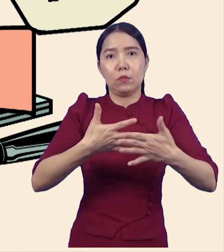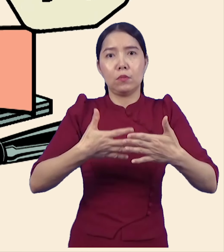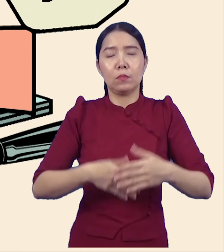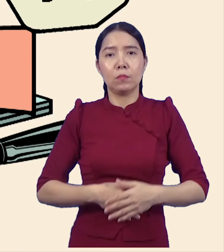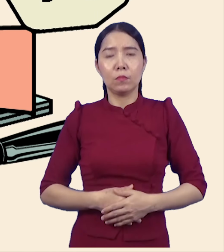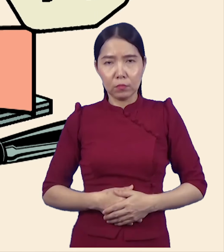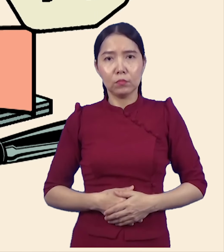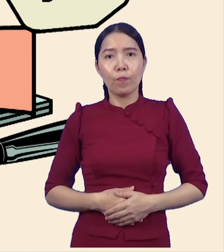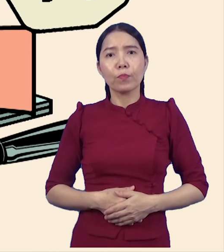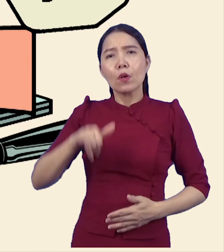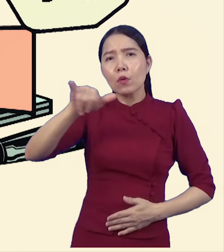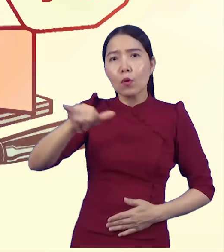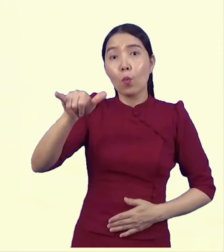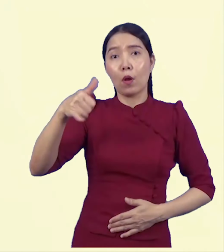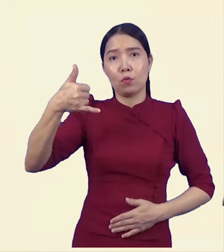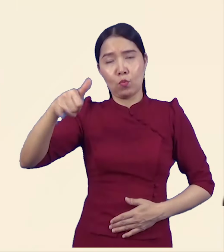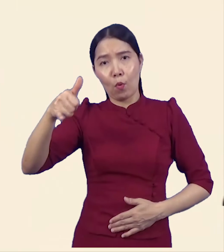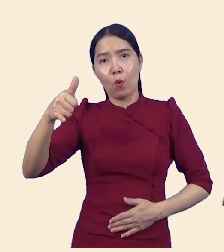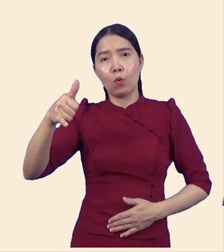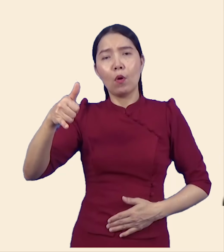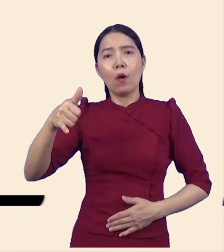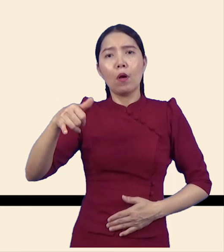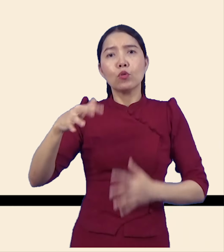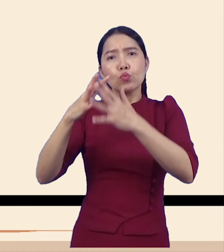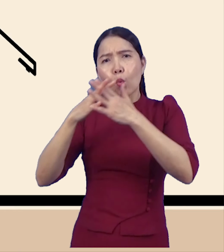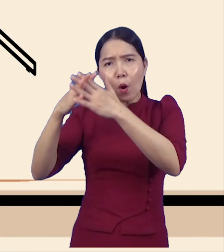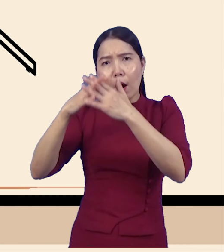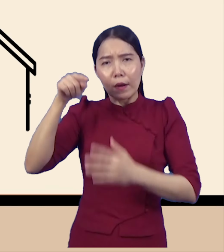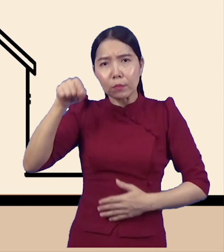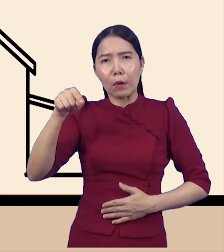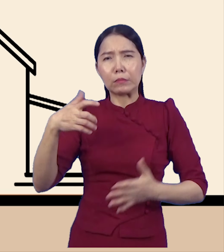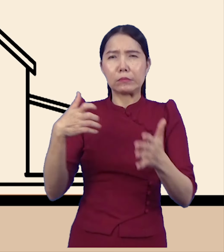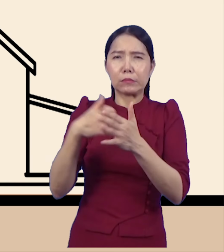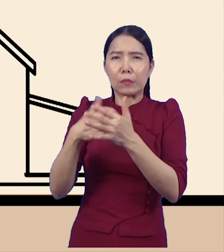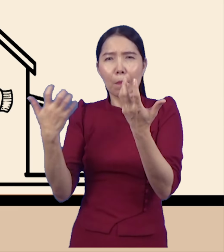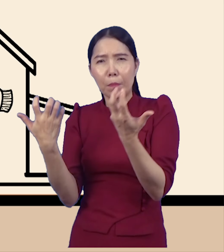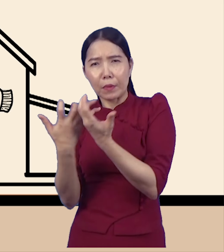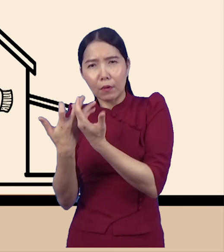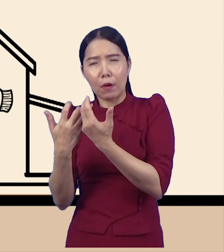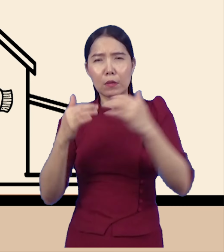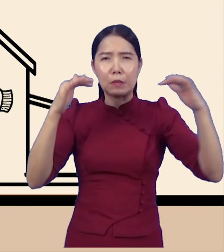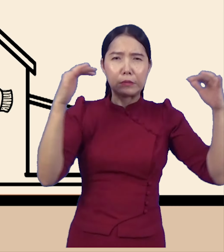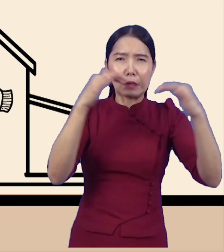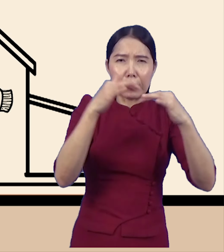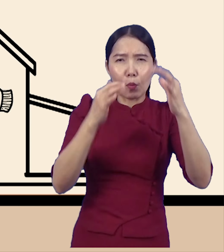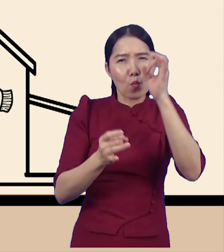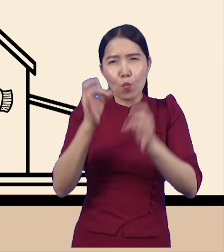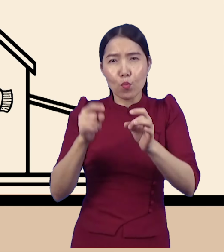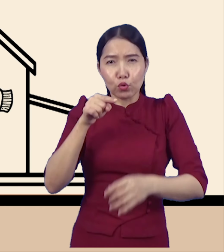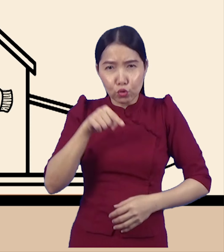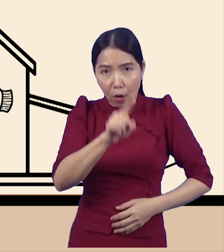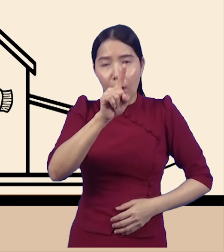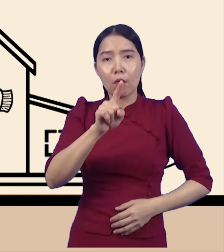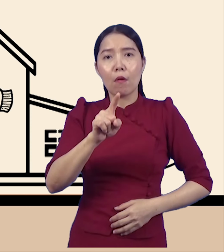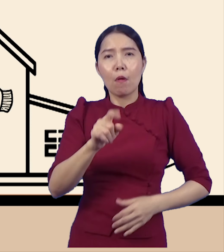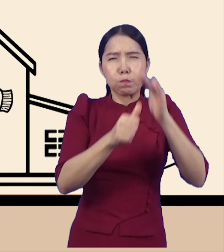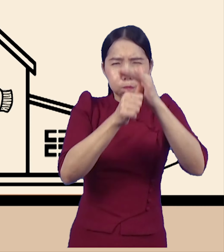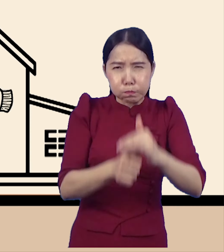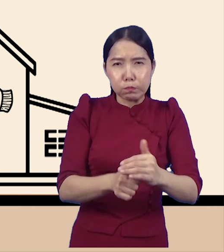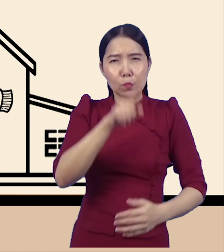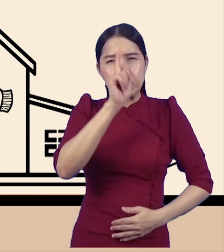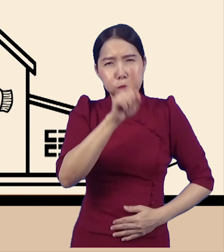ရှောင်ရှားရပါမယ်။ ဂျူနိုဟမ်ဟန်လီမီတေးရှင်းအခြေခံသဘောတရားအတိုင်းလိုက်နာဖော်ပြပေးရမှာဖြစ်ပြီးထုတ်